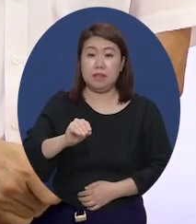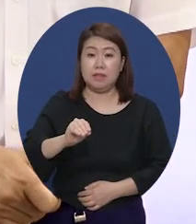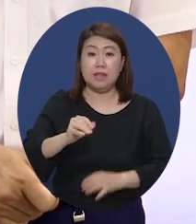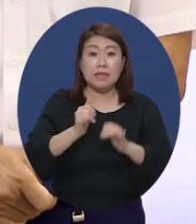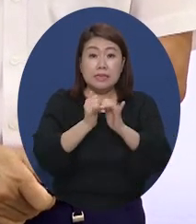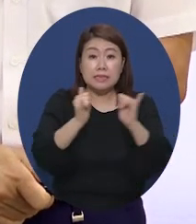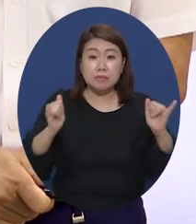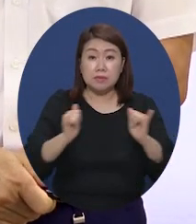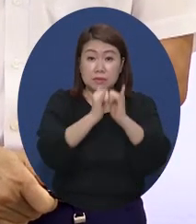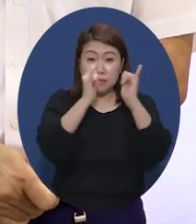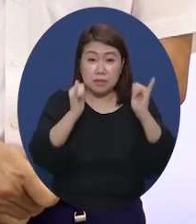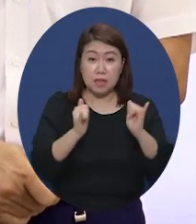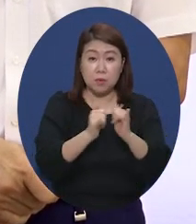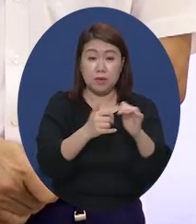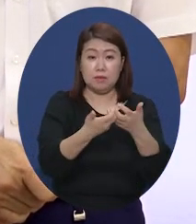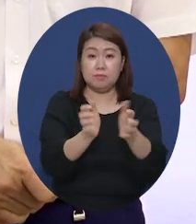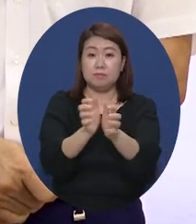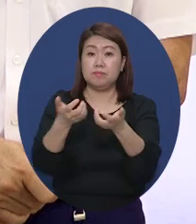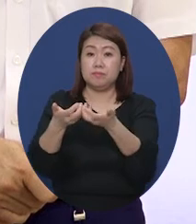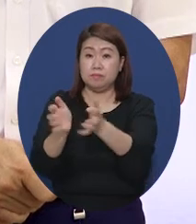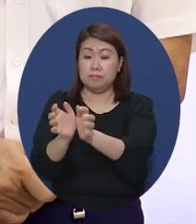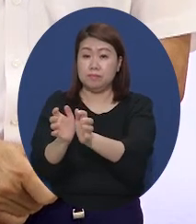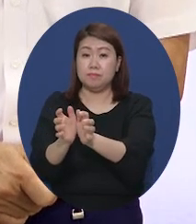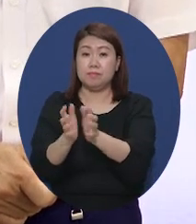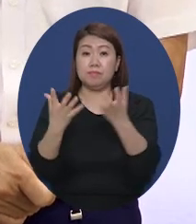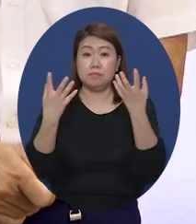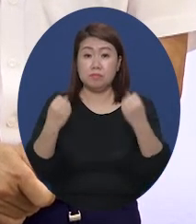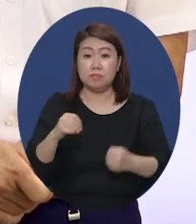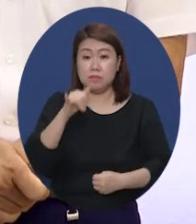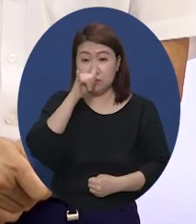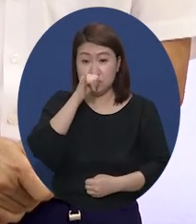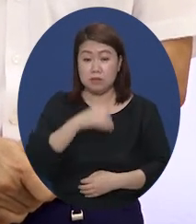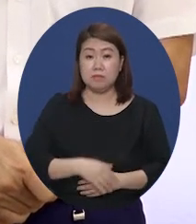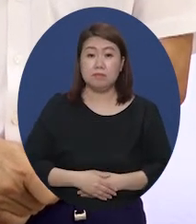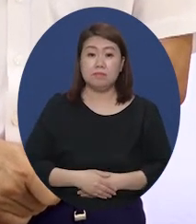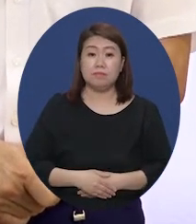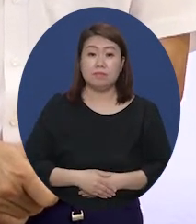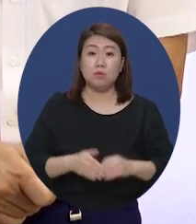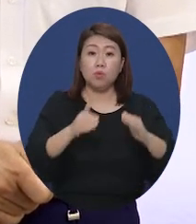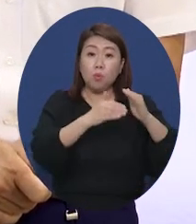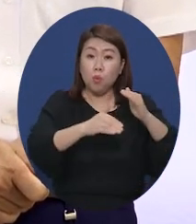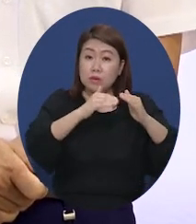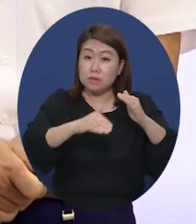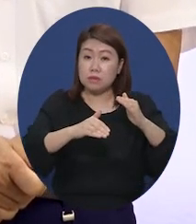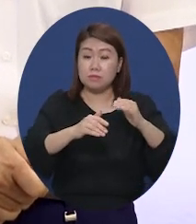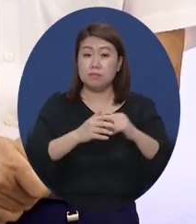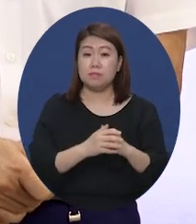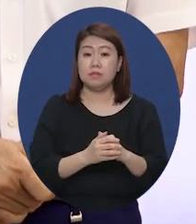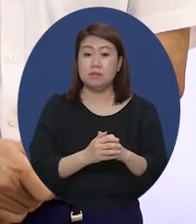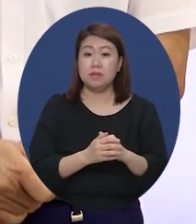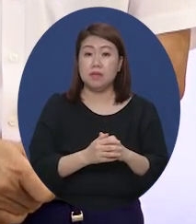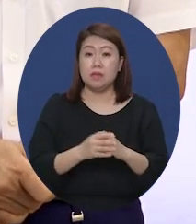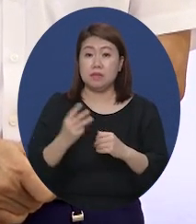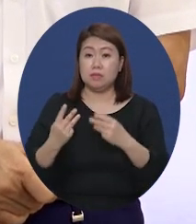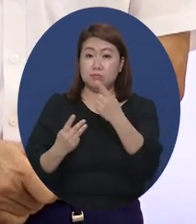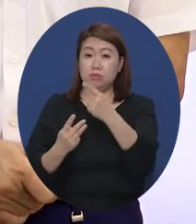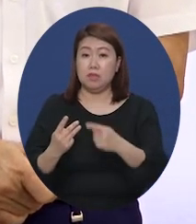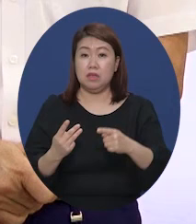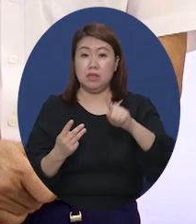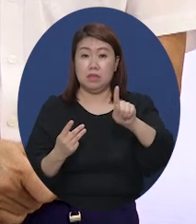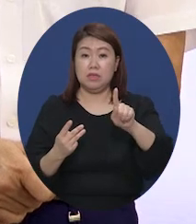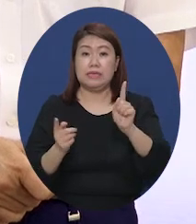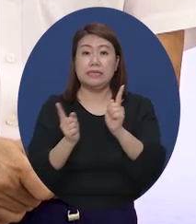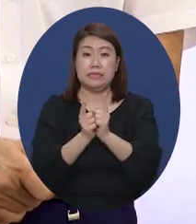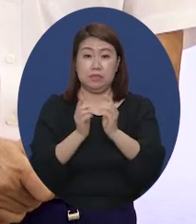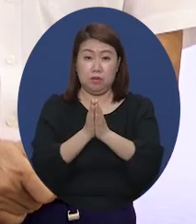정도의 시민사회 단체들이 존재한다고 합니다. 공식적으로. 근데 실적은 훨씬 더 많다고 합니다만 그중에 약